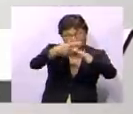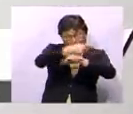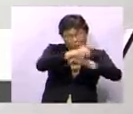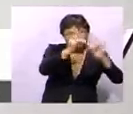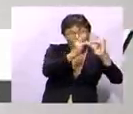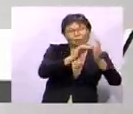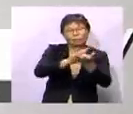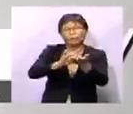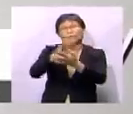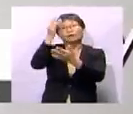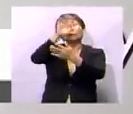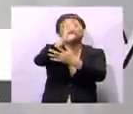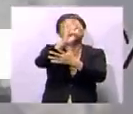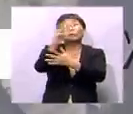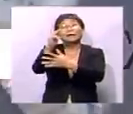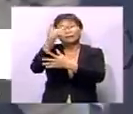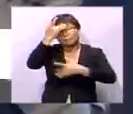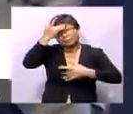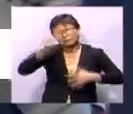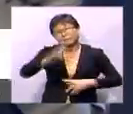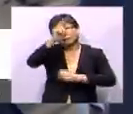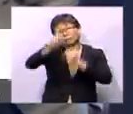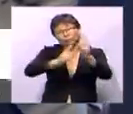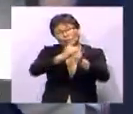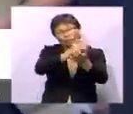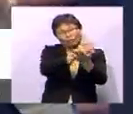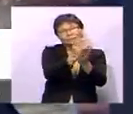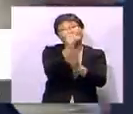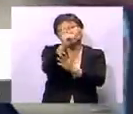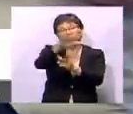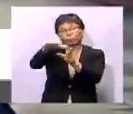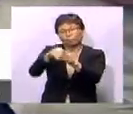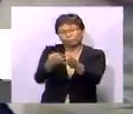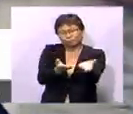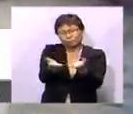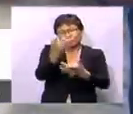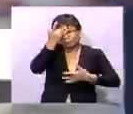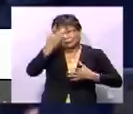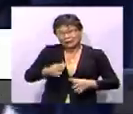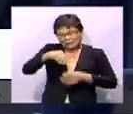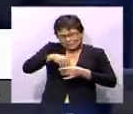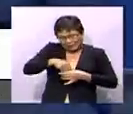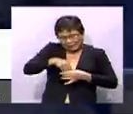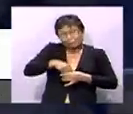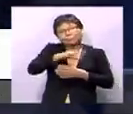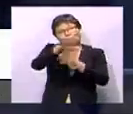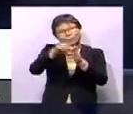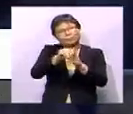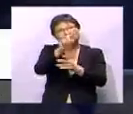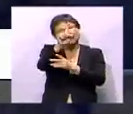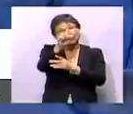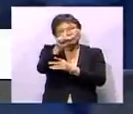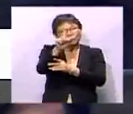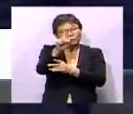mampu merawat sehingga 7,000 pesakit dalam setahun. Fasa kedua pula merangkumi perkhidmatan pesakit dalaman termasuk satu